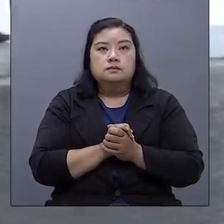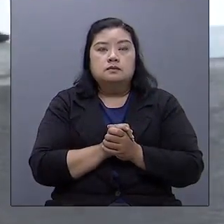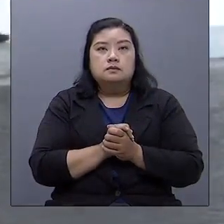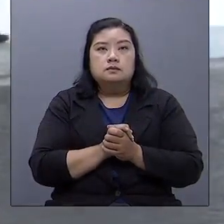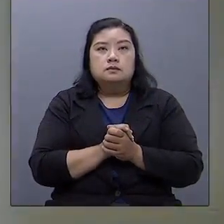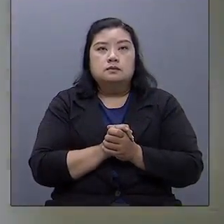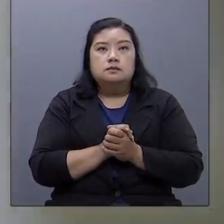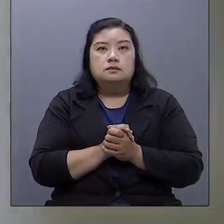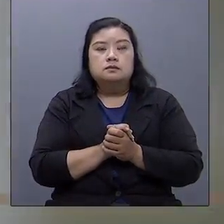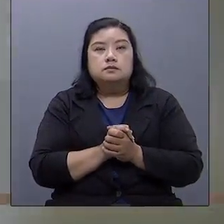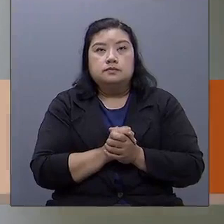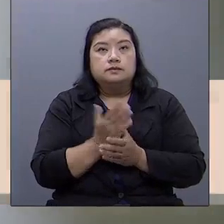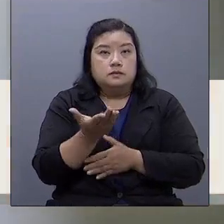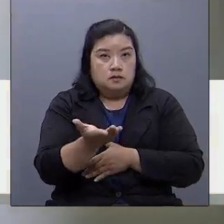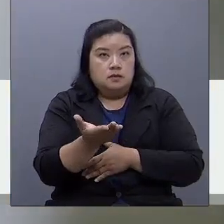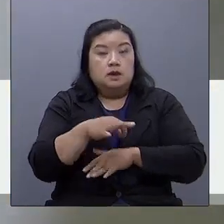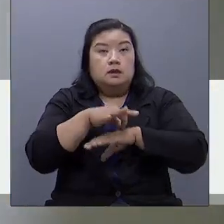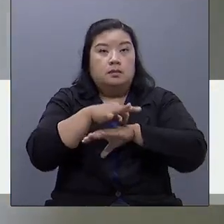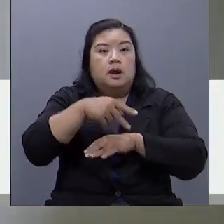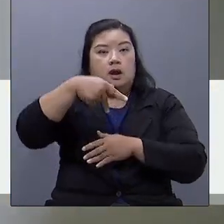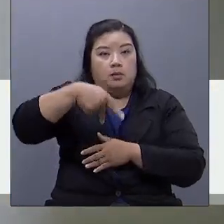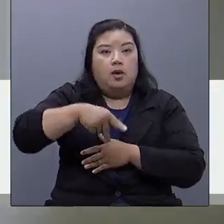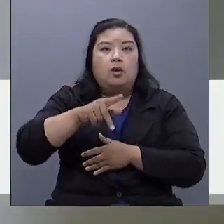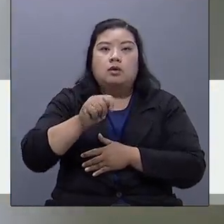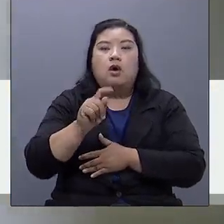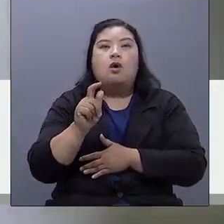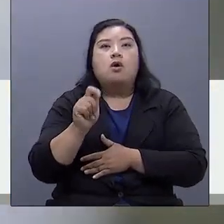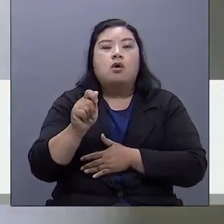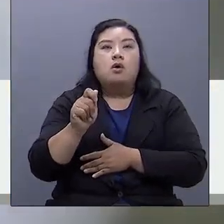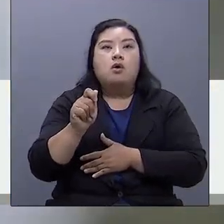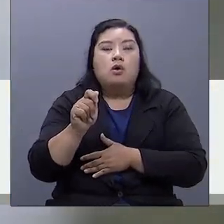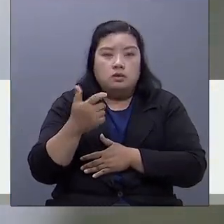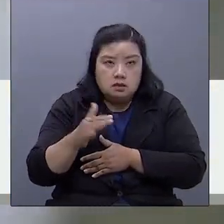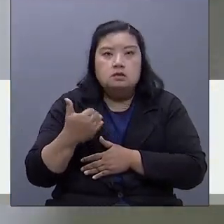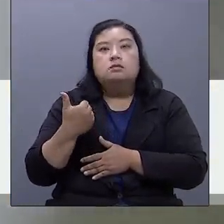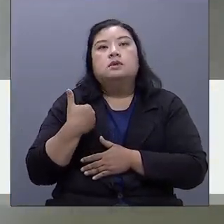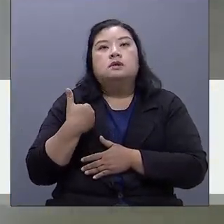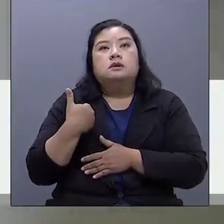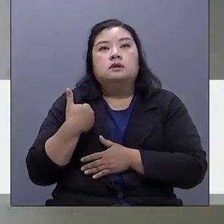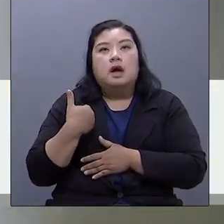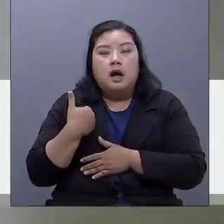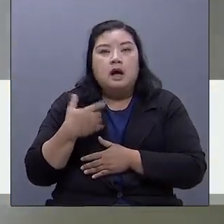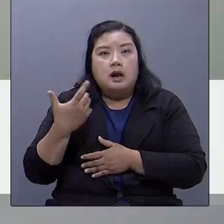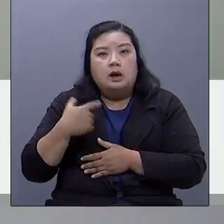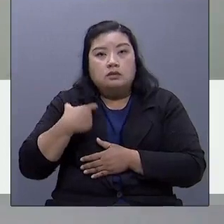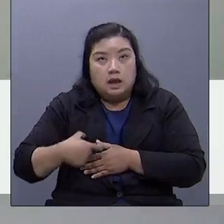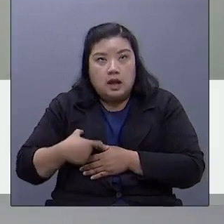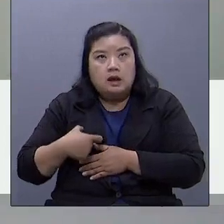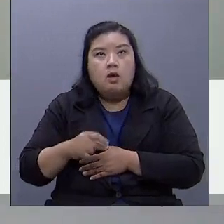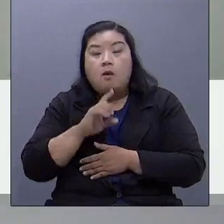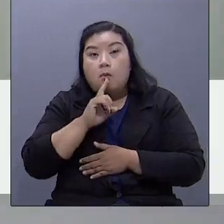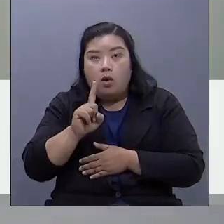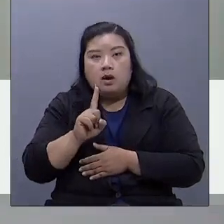อดีตตำรวจยอดพลตำรวจโทและนายศักดิ์ที่คุณอัจฉริยะเรืองรัตนพงศ์อ้างว่าเป็นนายบ่อน